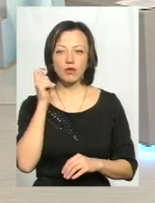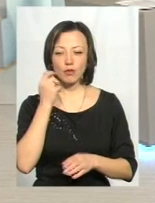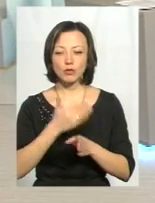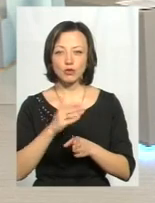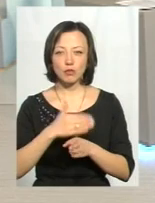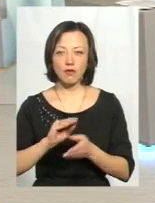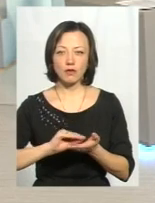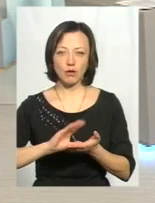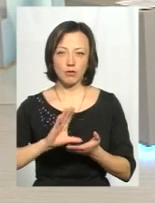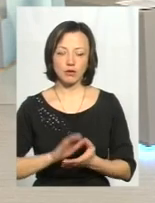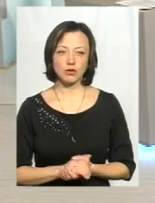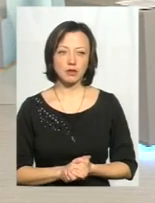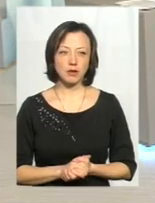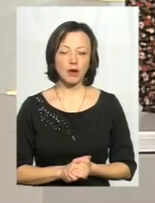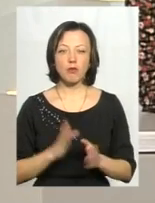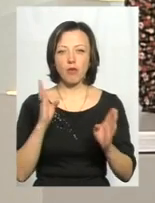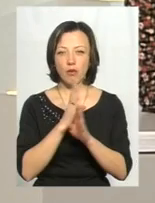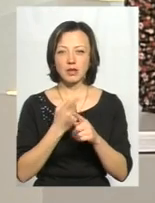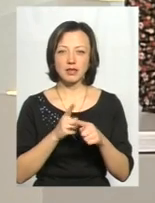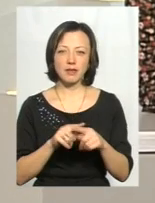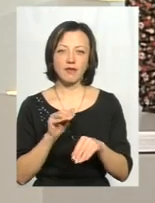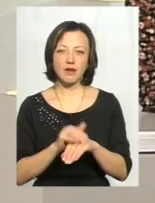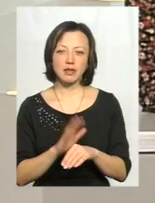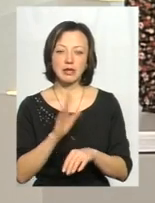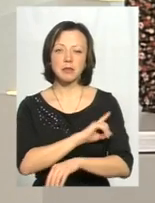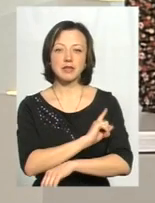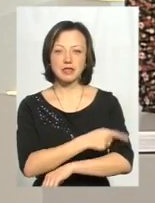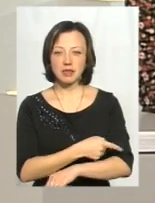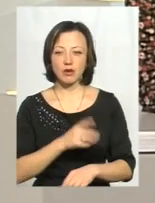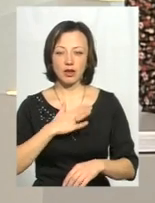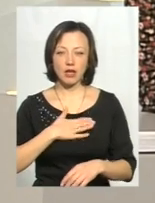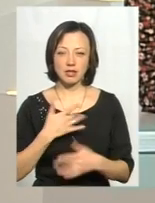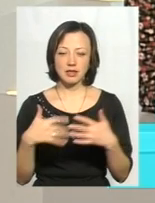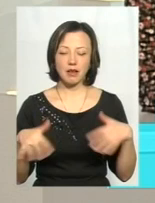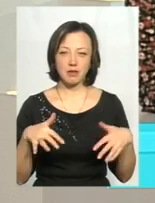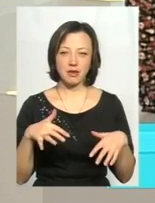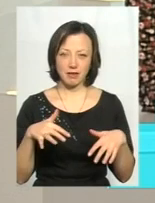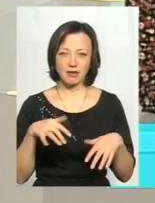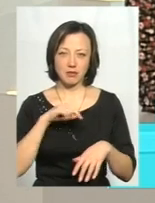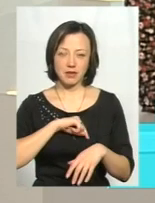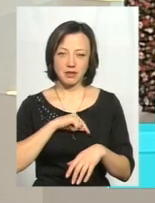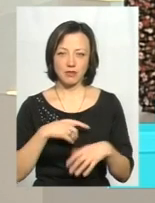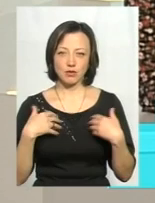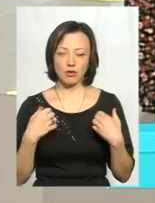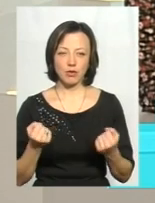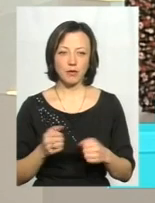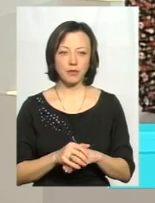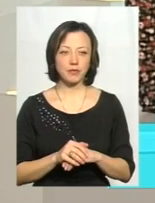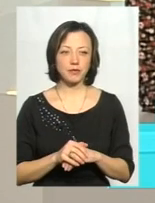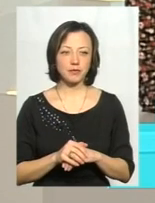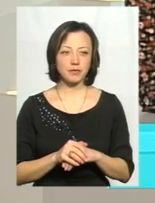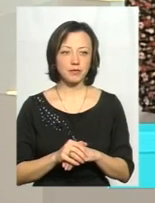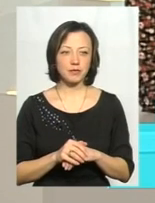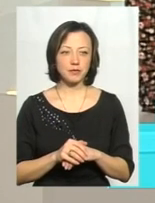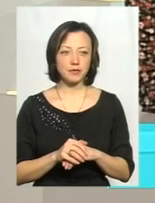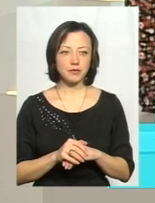поступово накопичується. Тобто погода – це такий фактор, який підсилює всі наші слабкі місця у здоров'ї, да, так? Так, да, можна так сказати. Але все ж